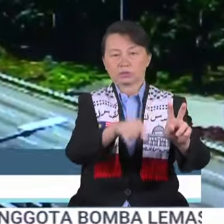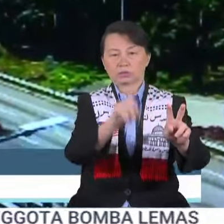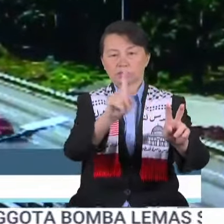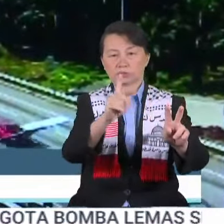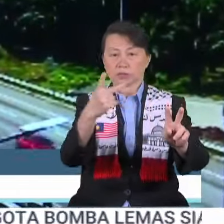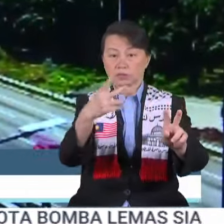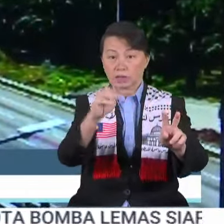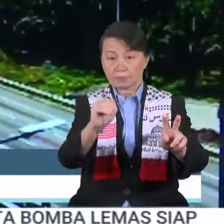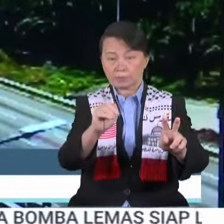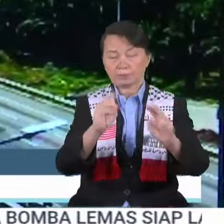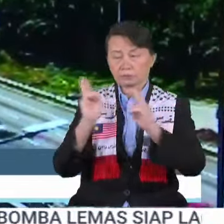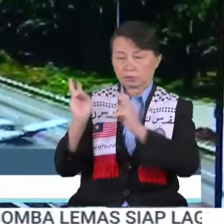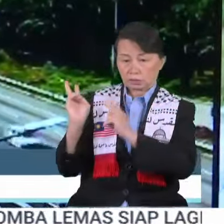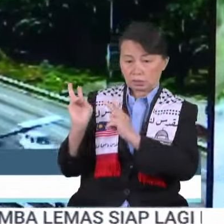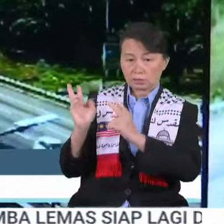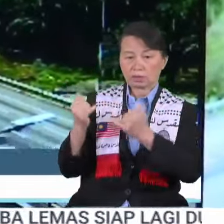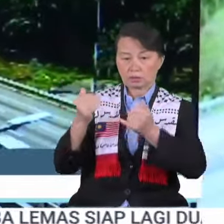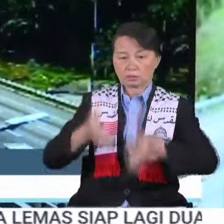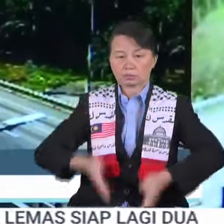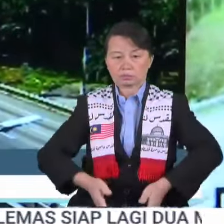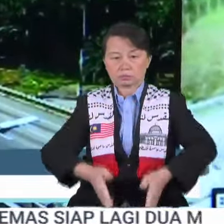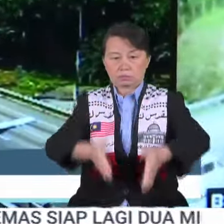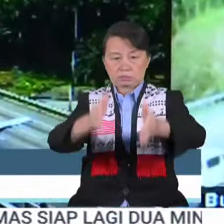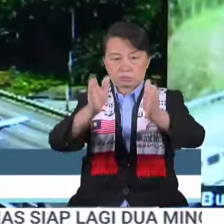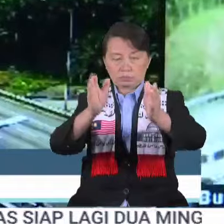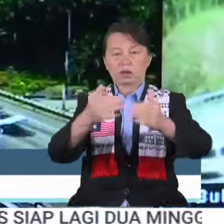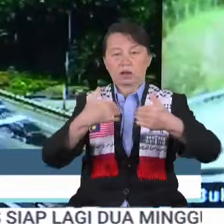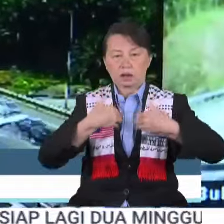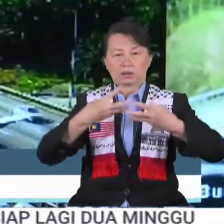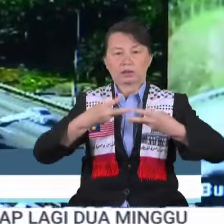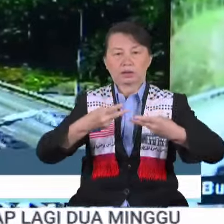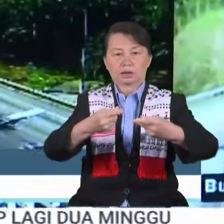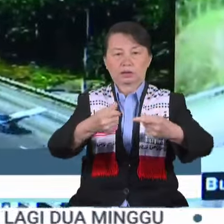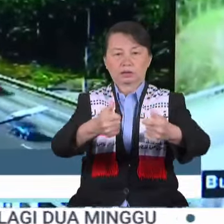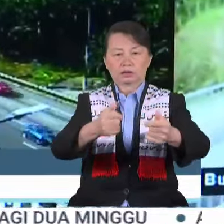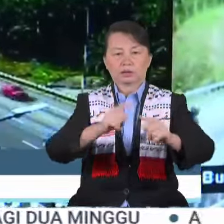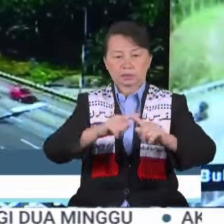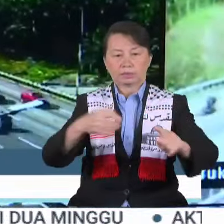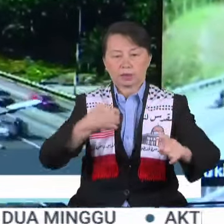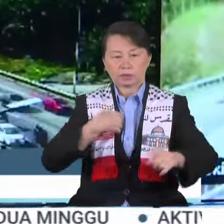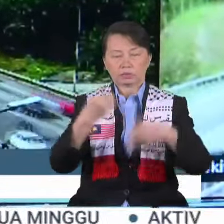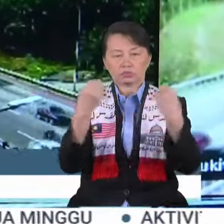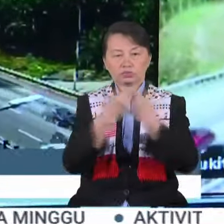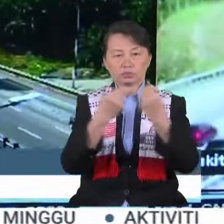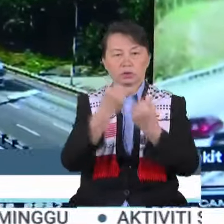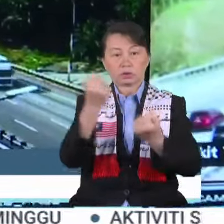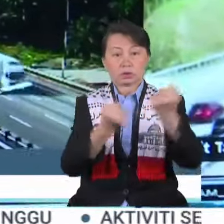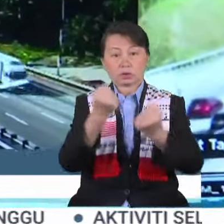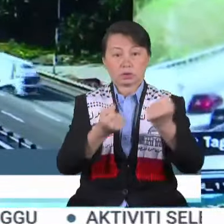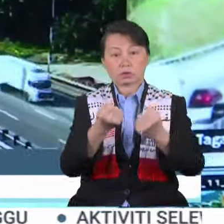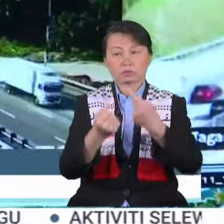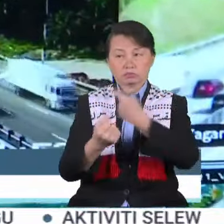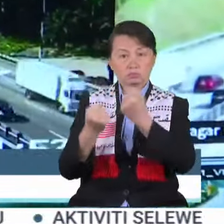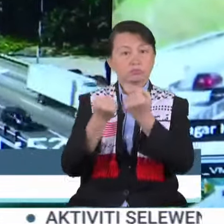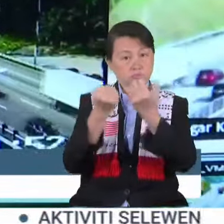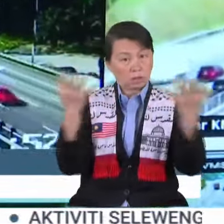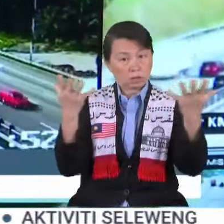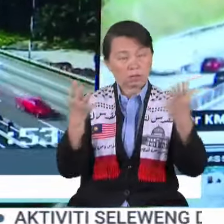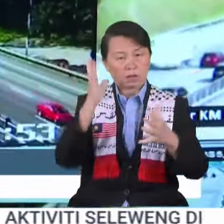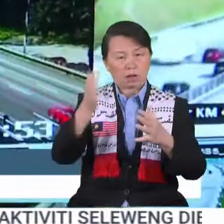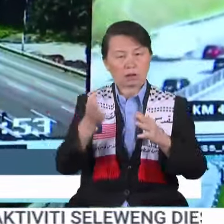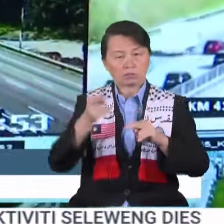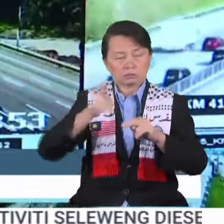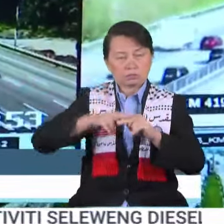276.1, kita dapati laluan aliran trafik adalah lancar, namun terdapat jumlah kenderaan yang mungkin